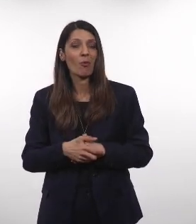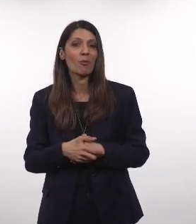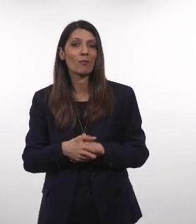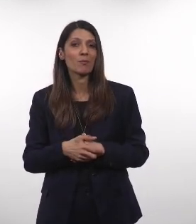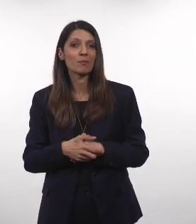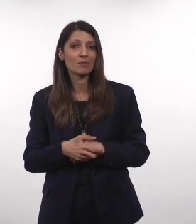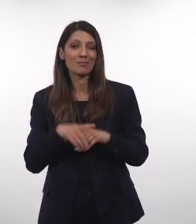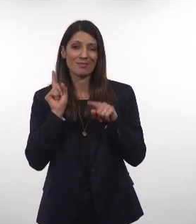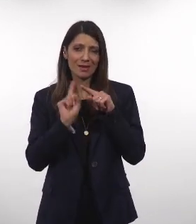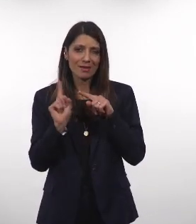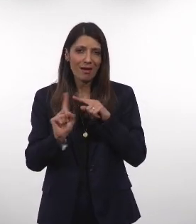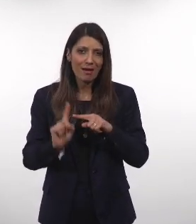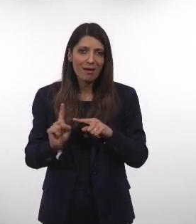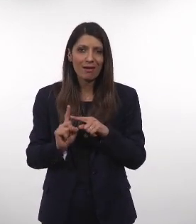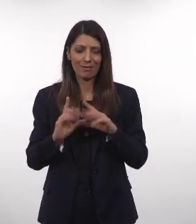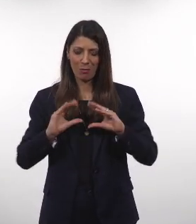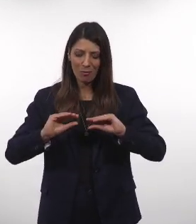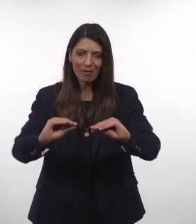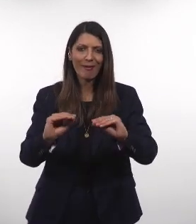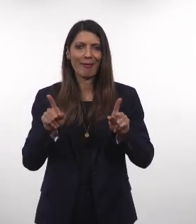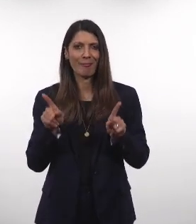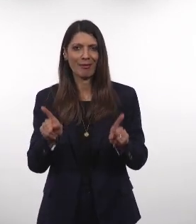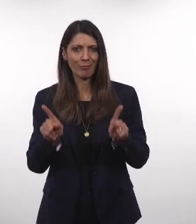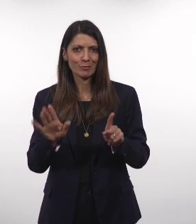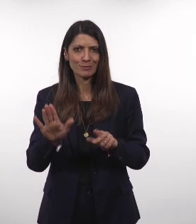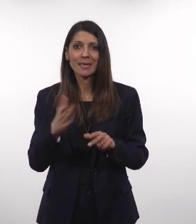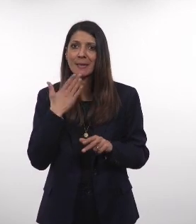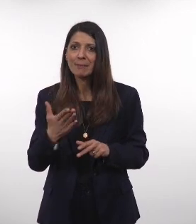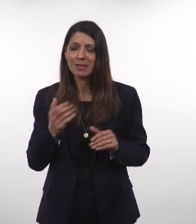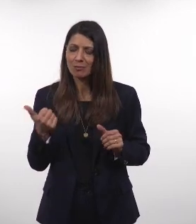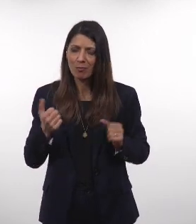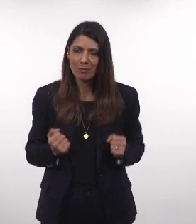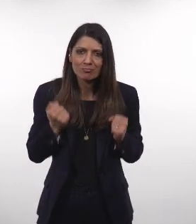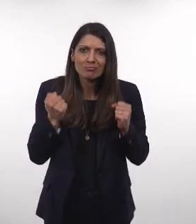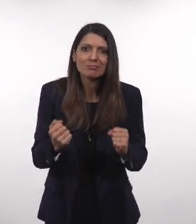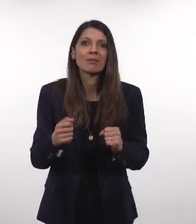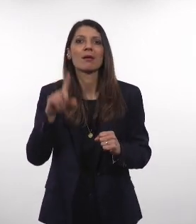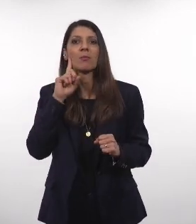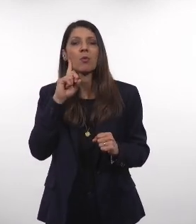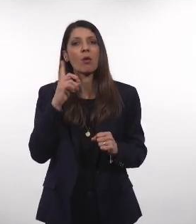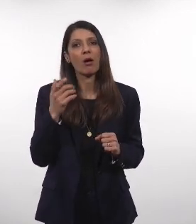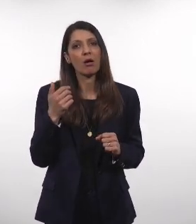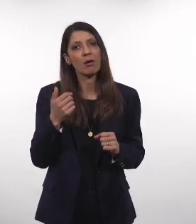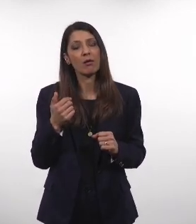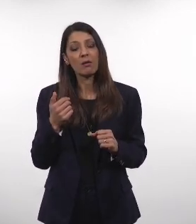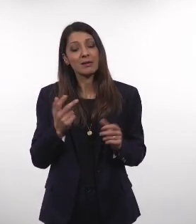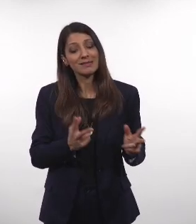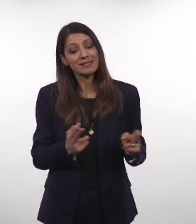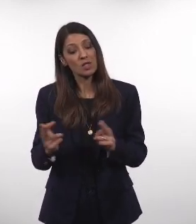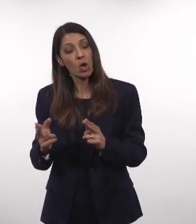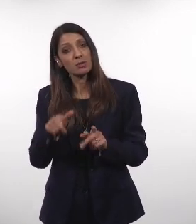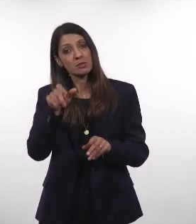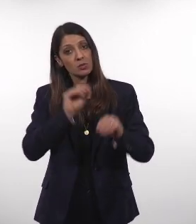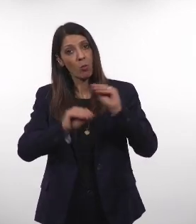démonstration très, très concrète et pédagogique. Merci pour votre dévouement, parce que je tiens à préciser quand même que les séances d'habituation aux